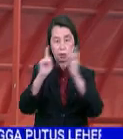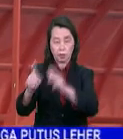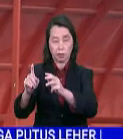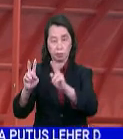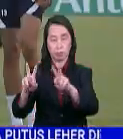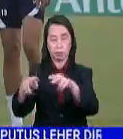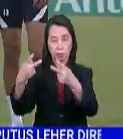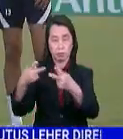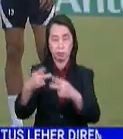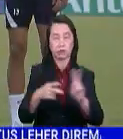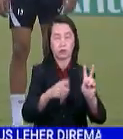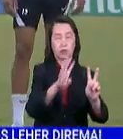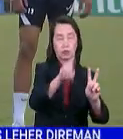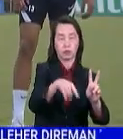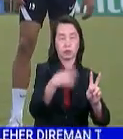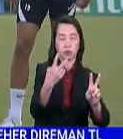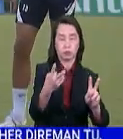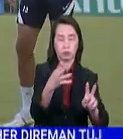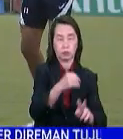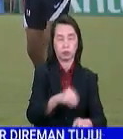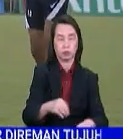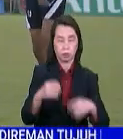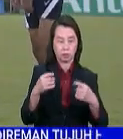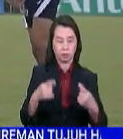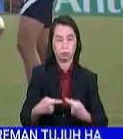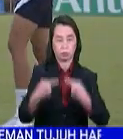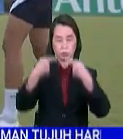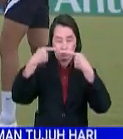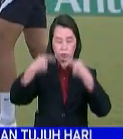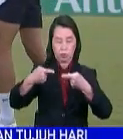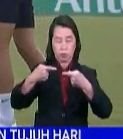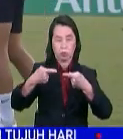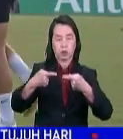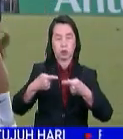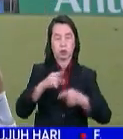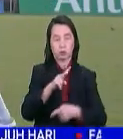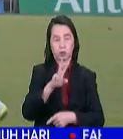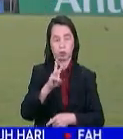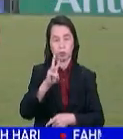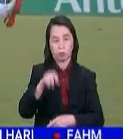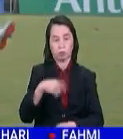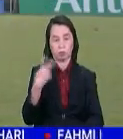separuh akhir pada 24 Feb Man kalau perlawanan akhirnya dijadwalkan pada 26 Feb